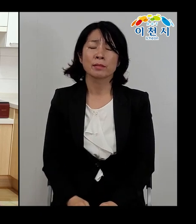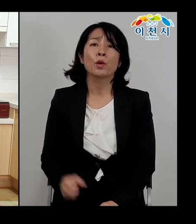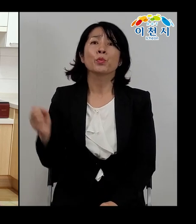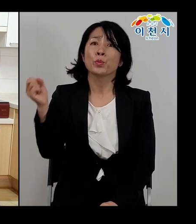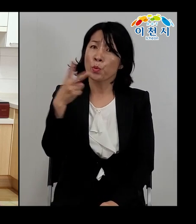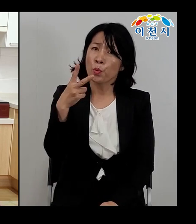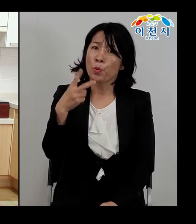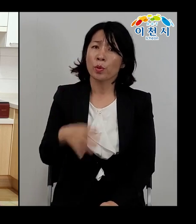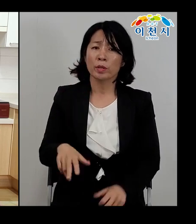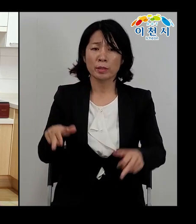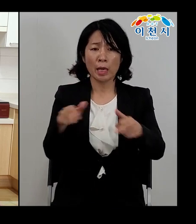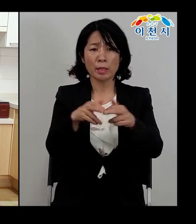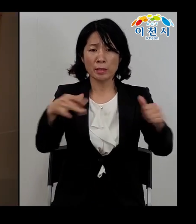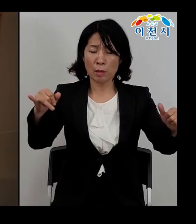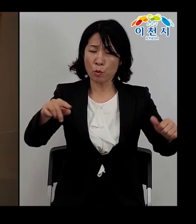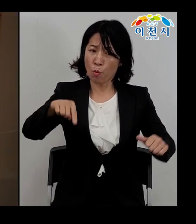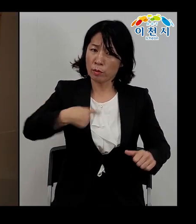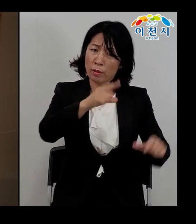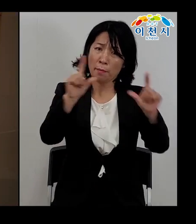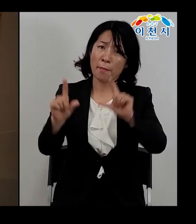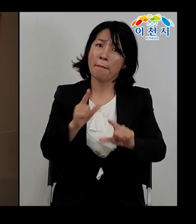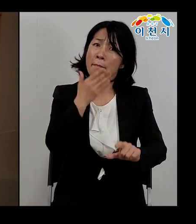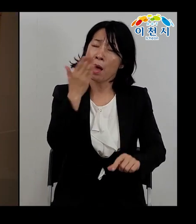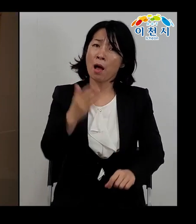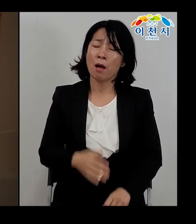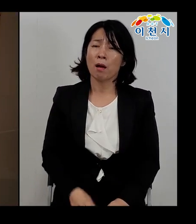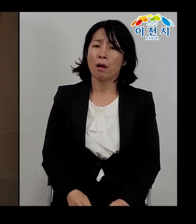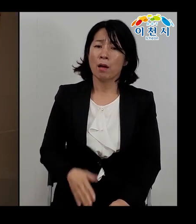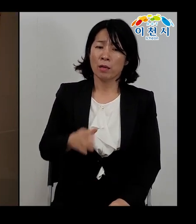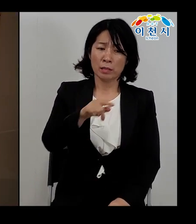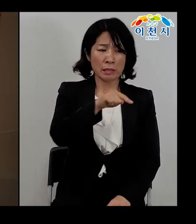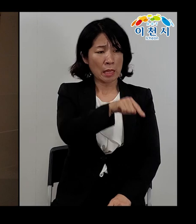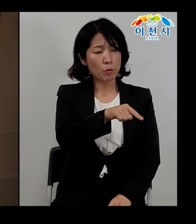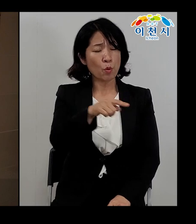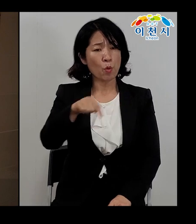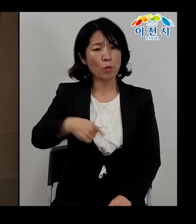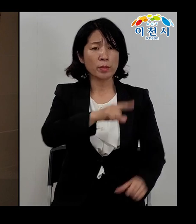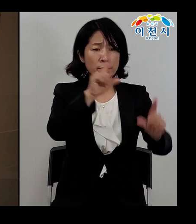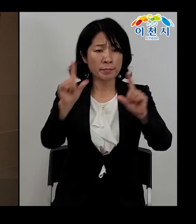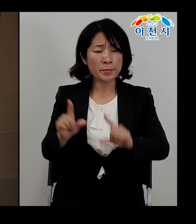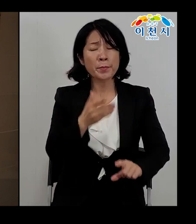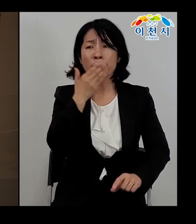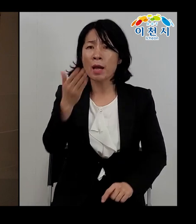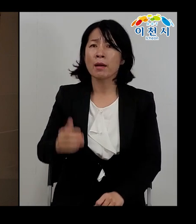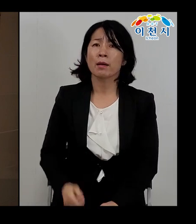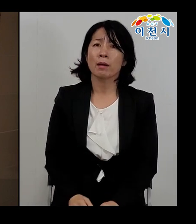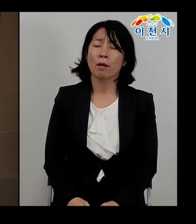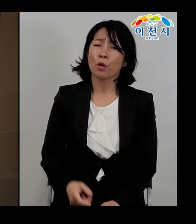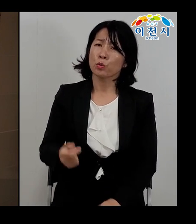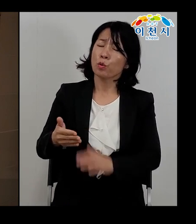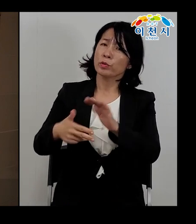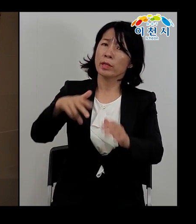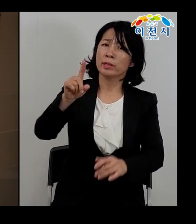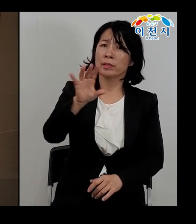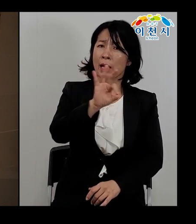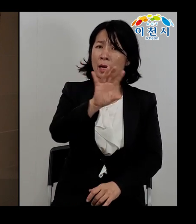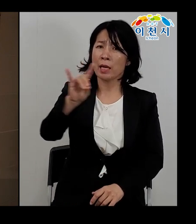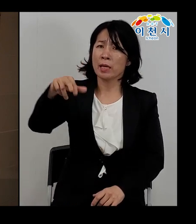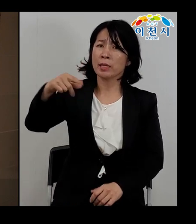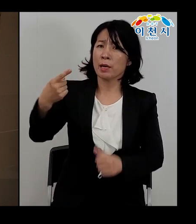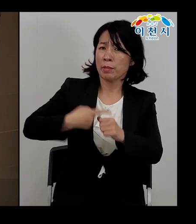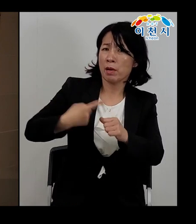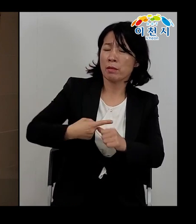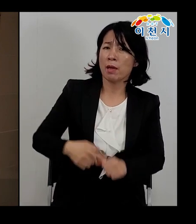그리고 이런 장애자가 어떻게 혼자 살아? 어? 이분도 혼자 사실 수 있고요. 아 근데 아까부터 자꾸 장애자라고